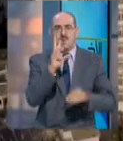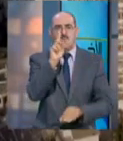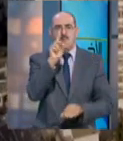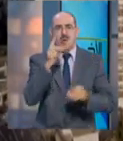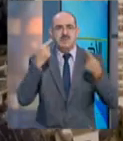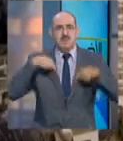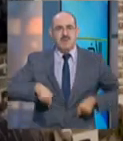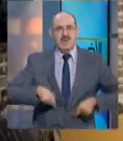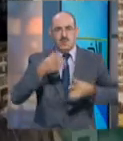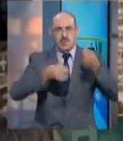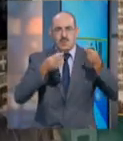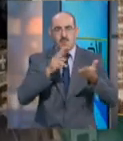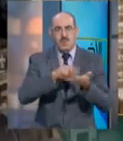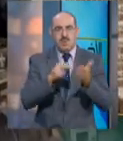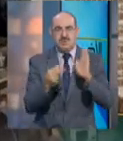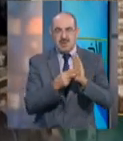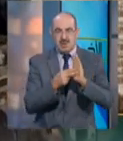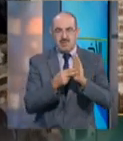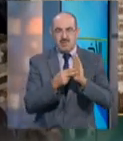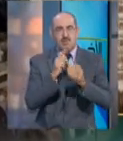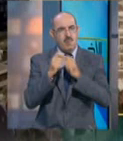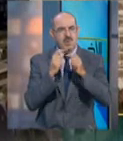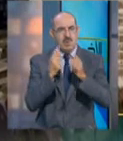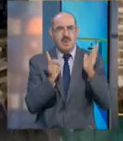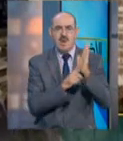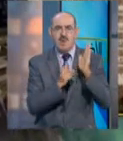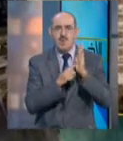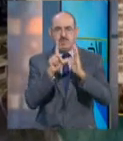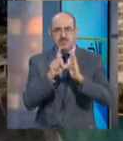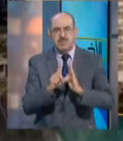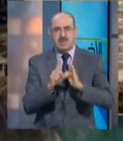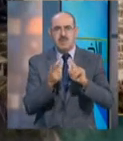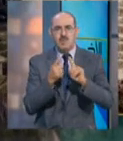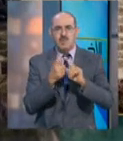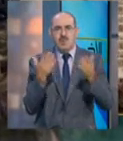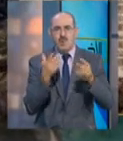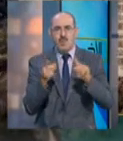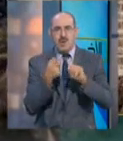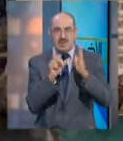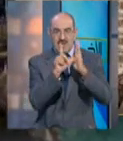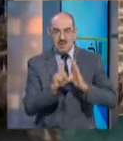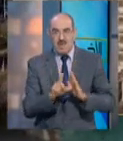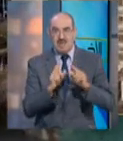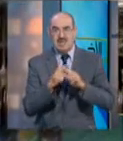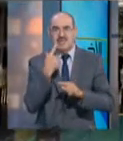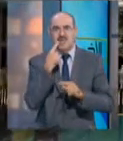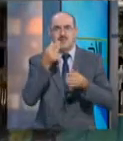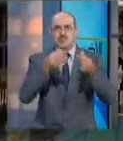حافظ الأختام مشروعا تمهيديا لقانون عضوي يتضمن القانون الأساسي